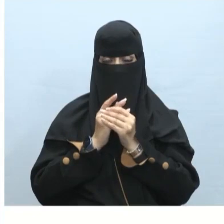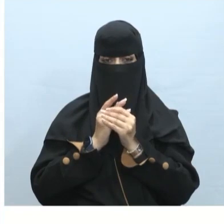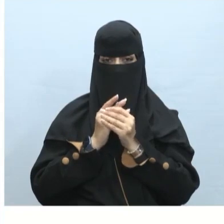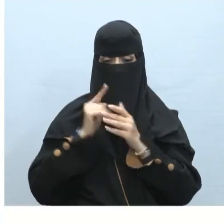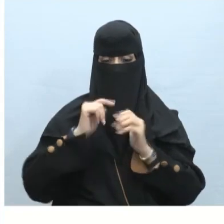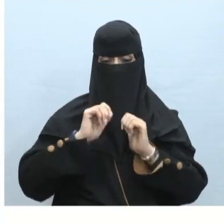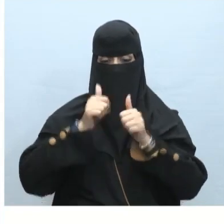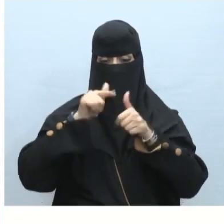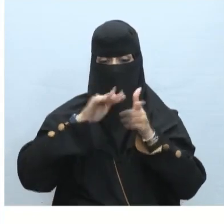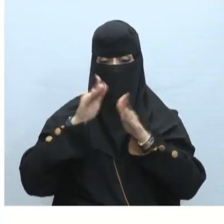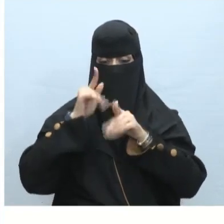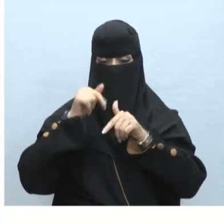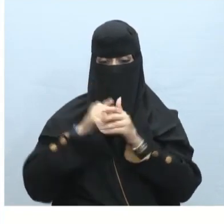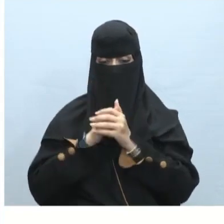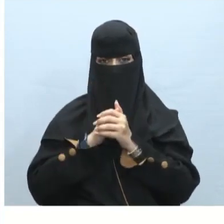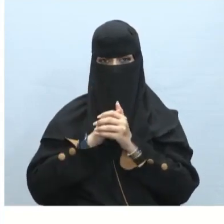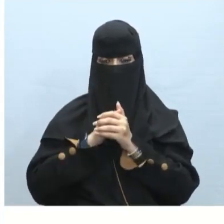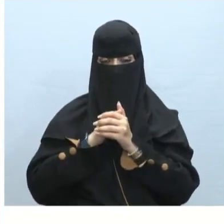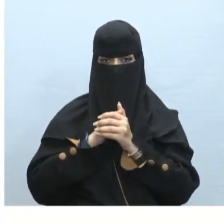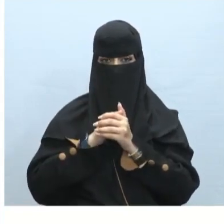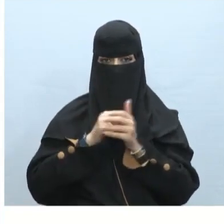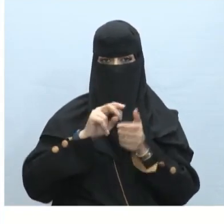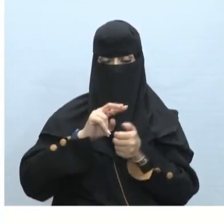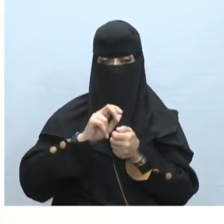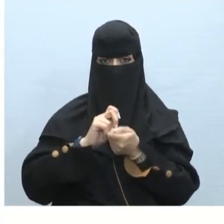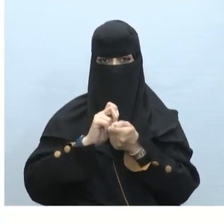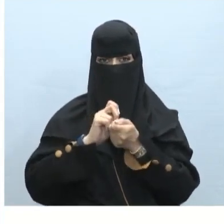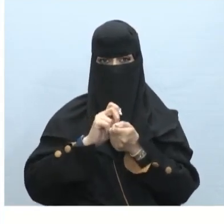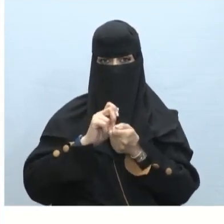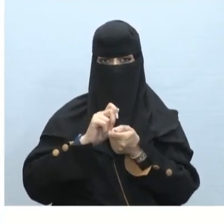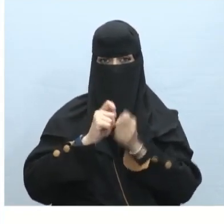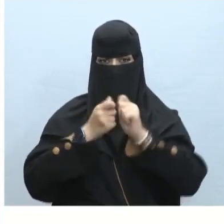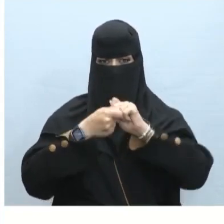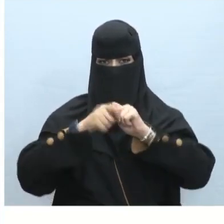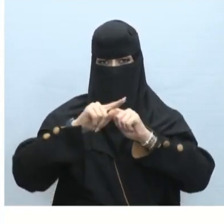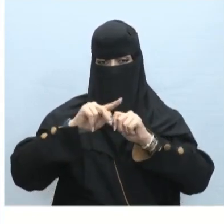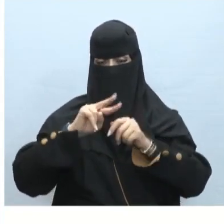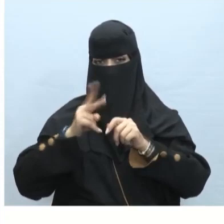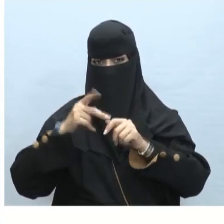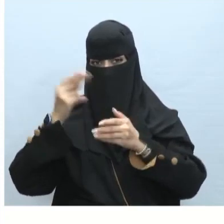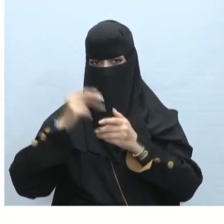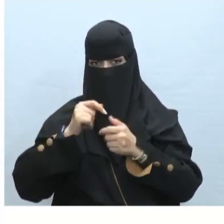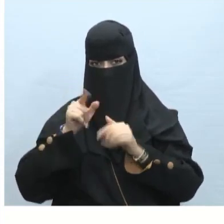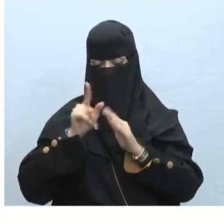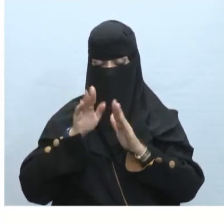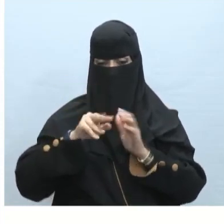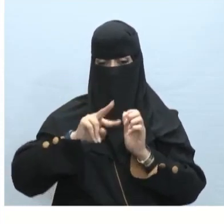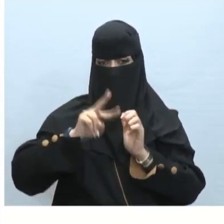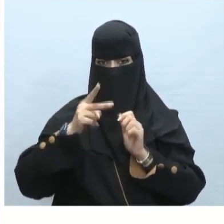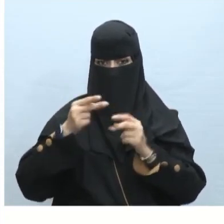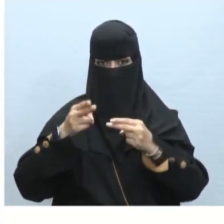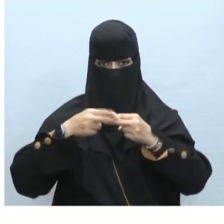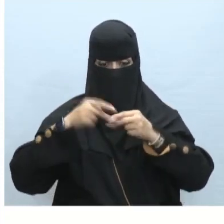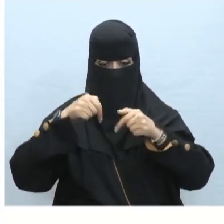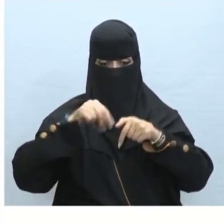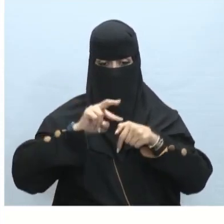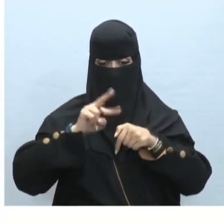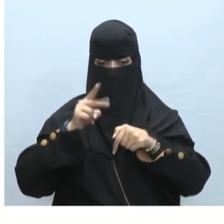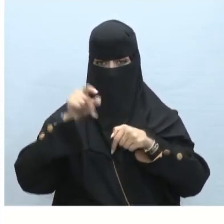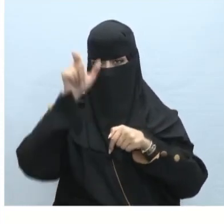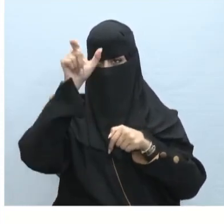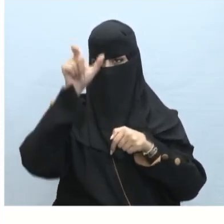تستطيع ايضا تعديل البيانات الموجوده على جدول البيانات بعدها اغلاقه